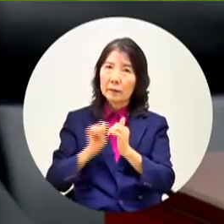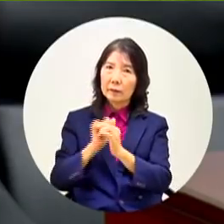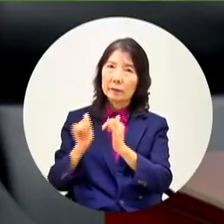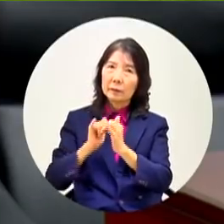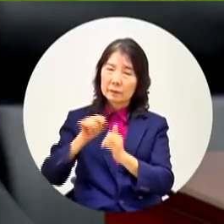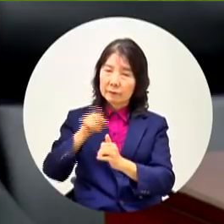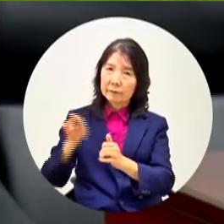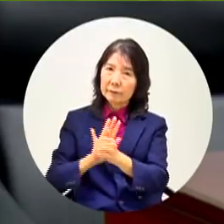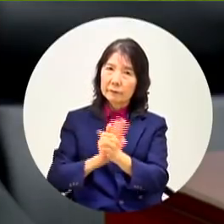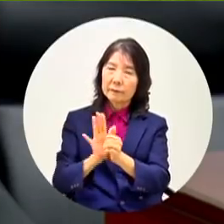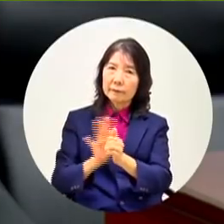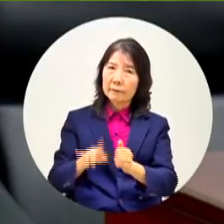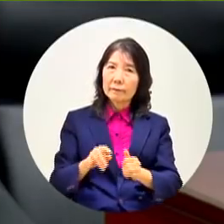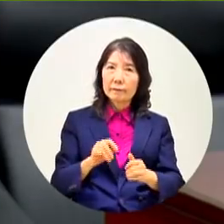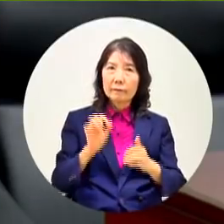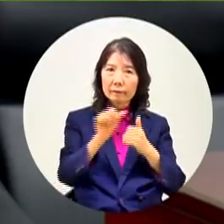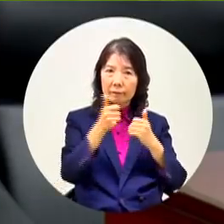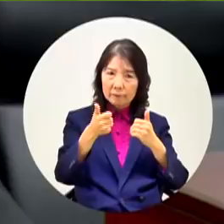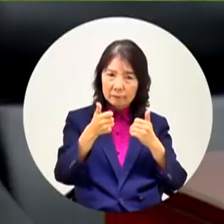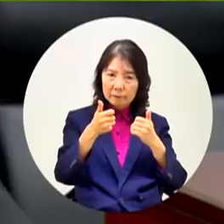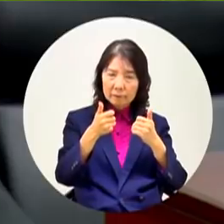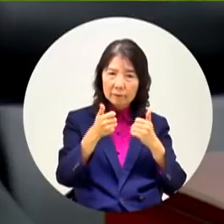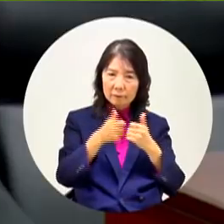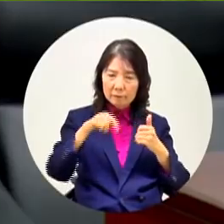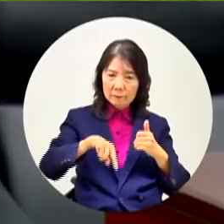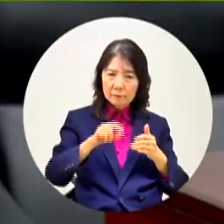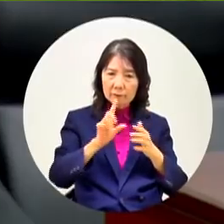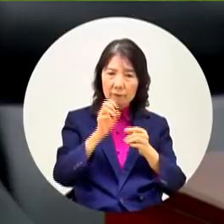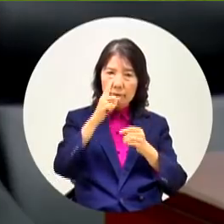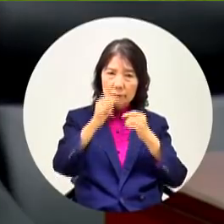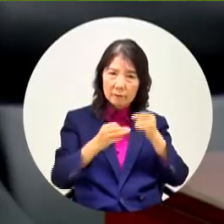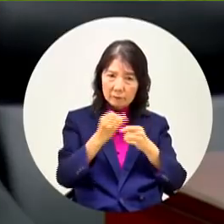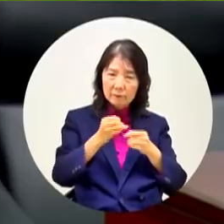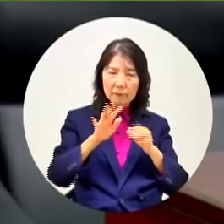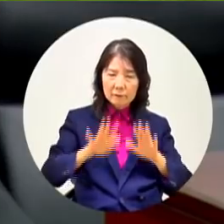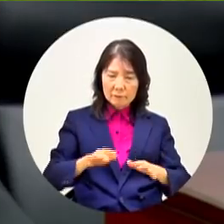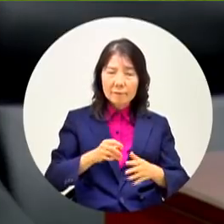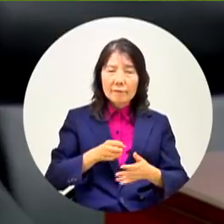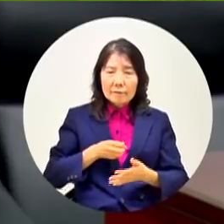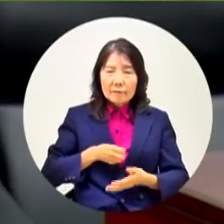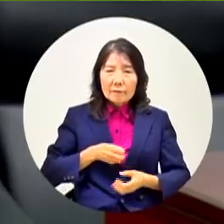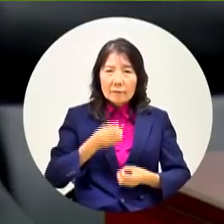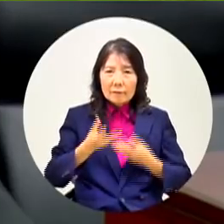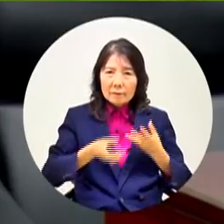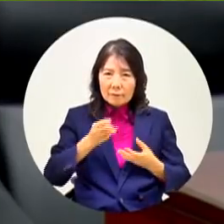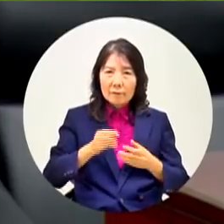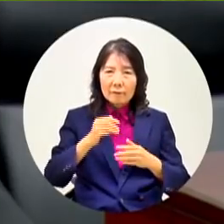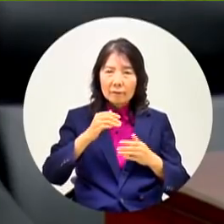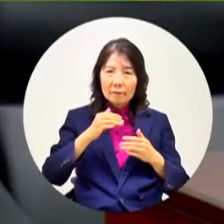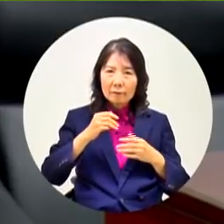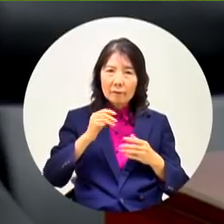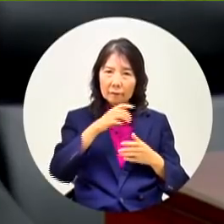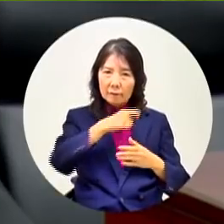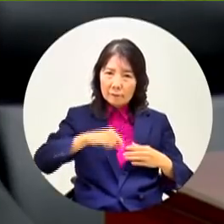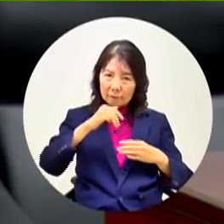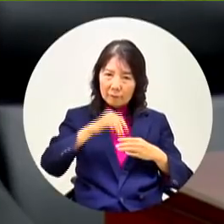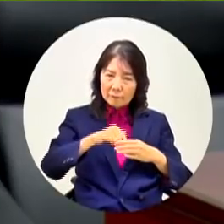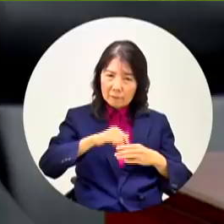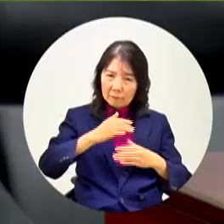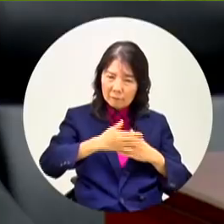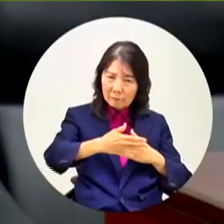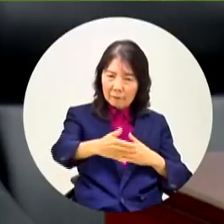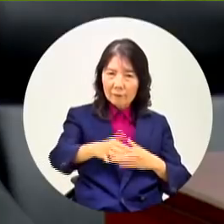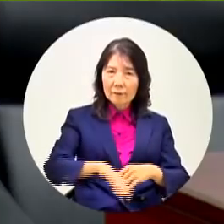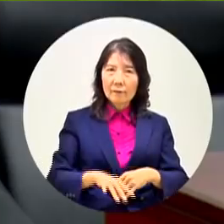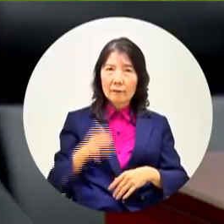我伫这个议会当中十几档当中，今仔个来讲出我选举的过程。当初要